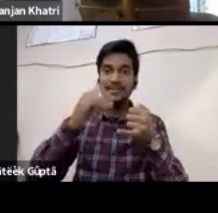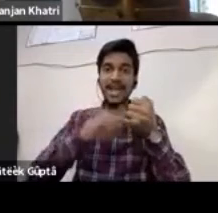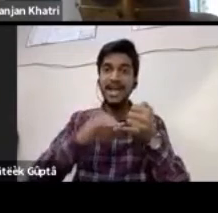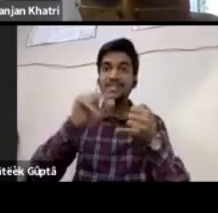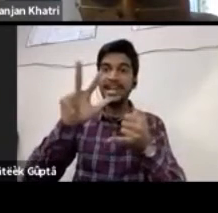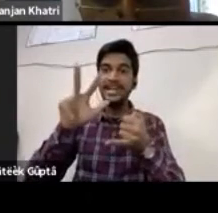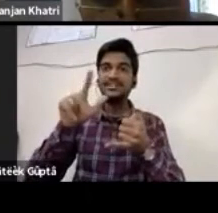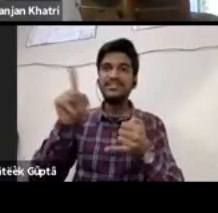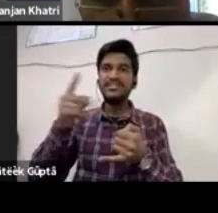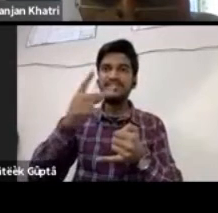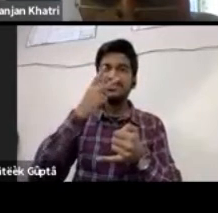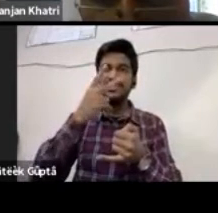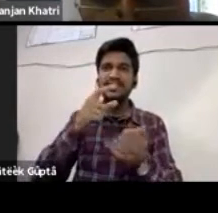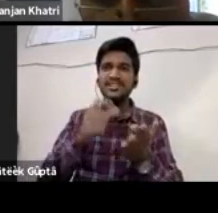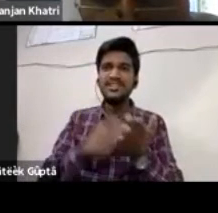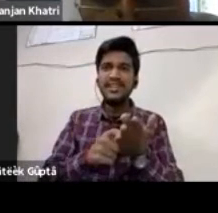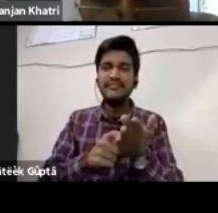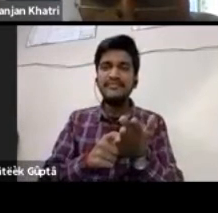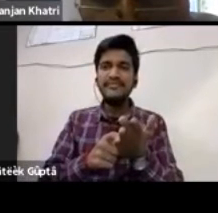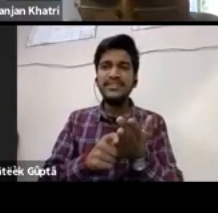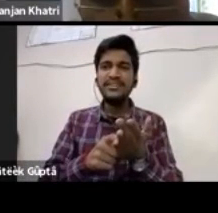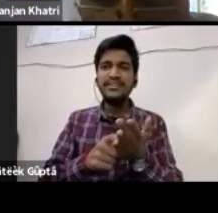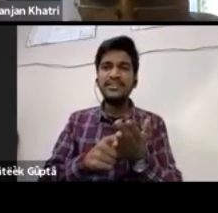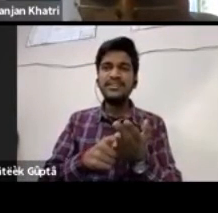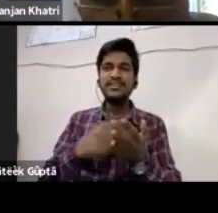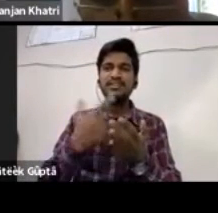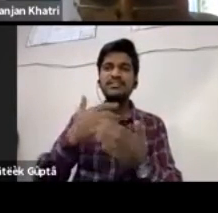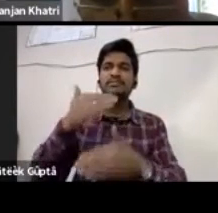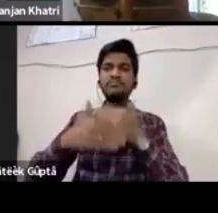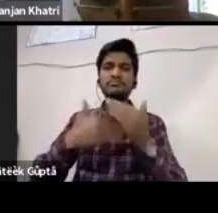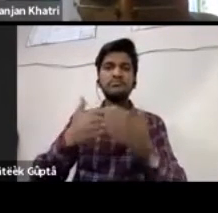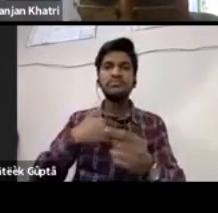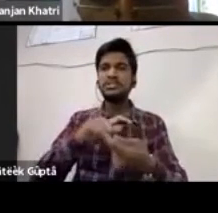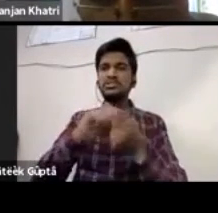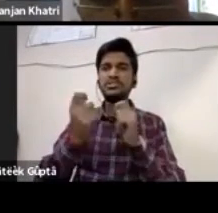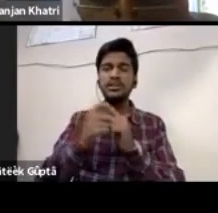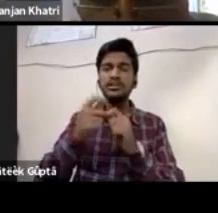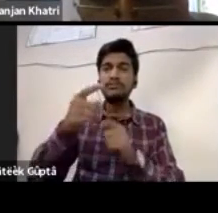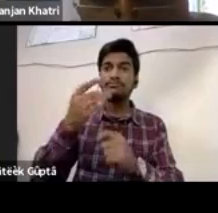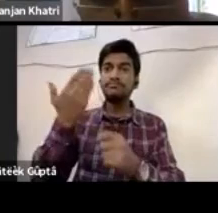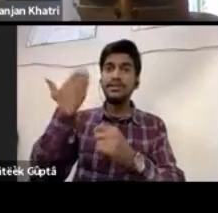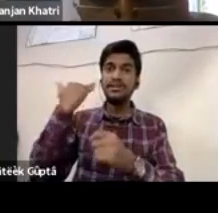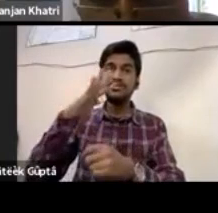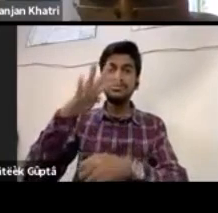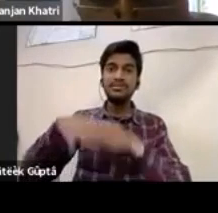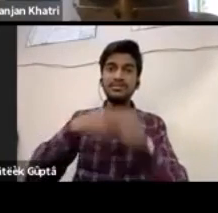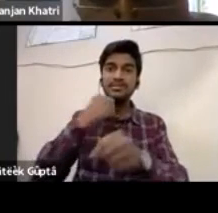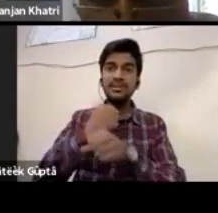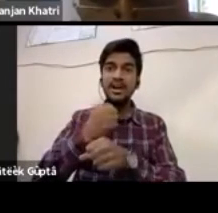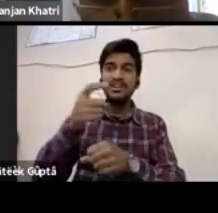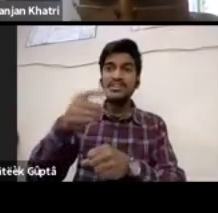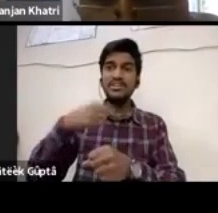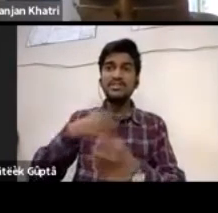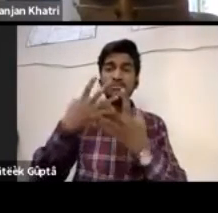भाई एस्थेटिक्स के लिए अच्छा है. कैन यू बिलीव इट, मैं पिछले 4 साल से स्ट्रगल कर रहा हूँ कि मैं अपना फोन कैसे अपलोड करूँ.